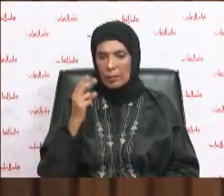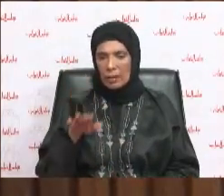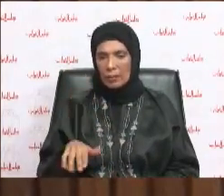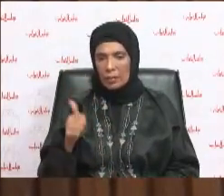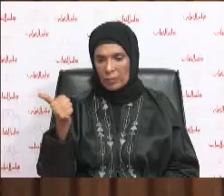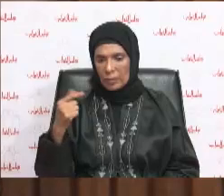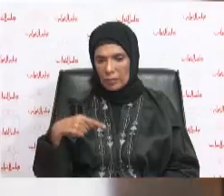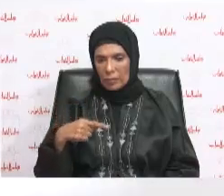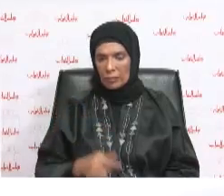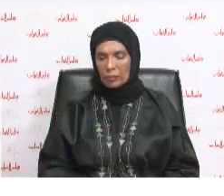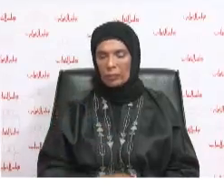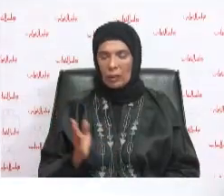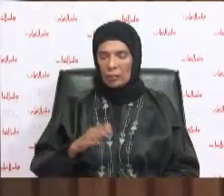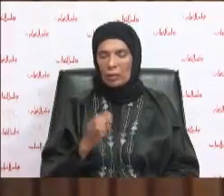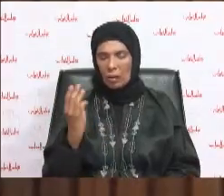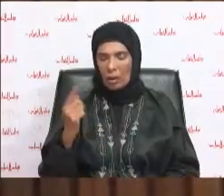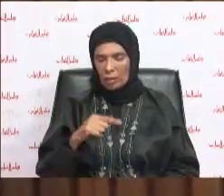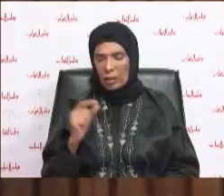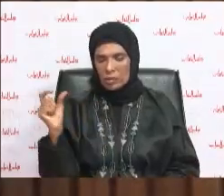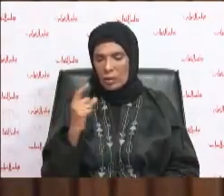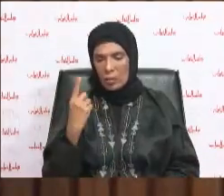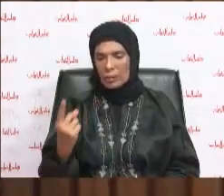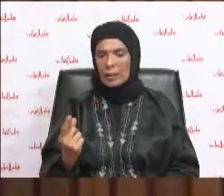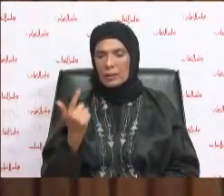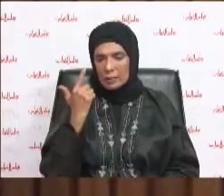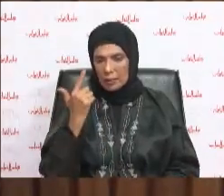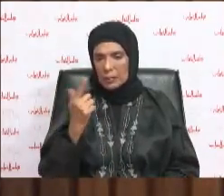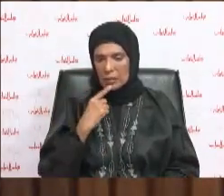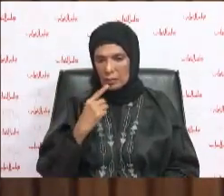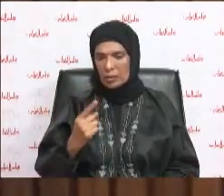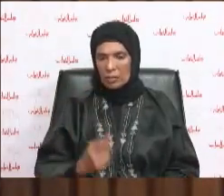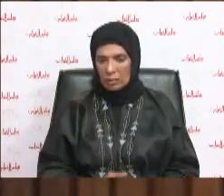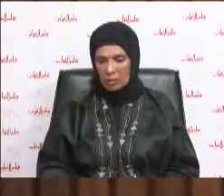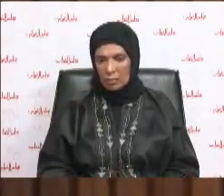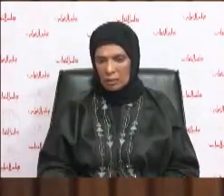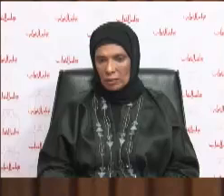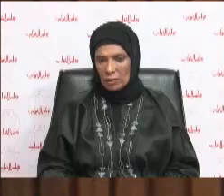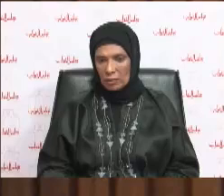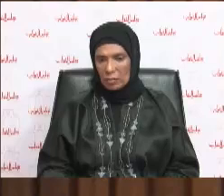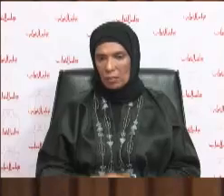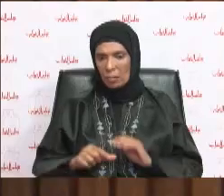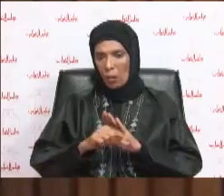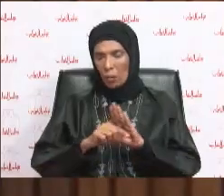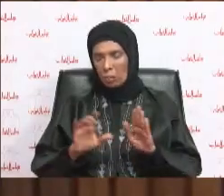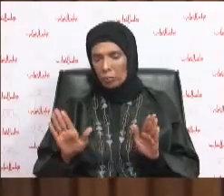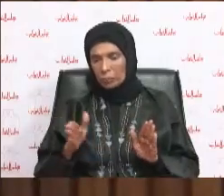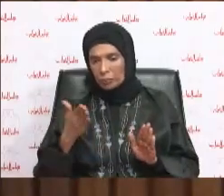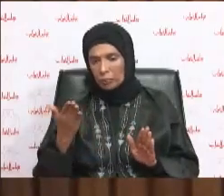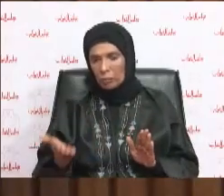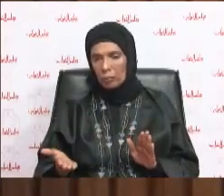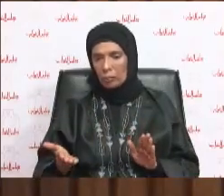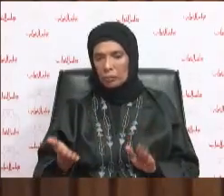2016 بالتحديد في 13 يناير، يعني 7 سنوات. إذا شو اللي خلى الموضوع حين يتجدد؟ ضرب في الميت